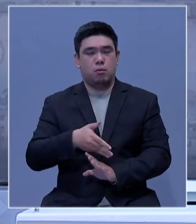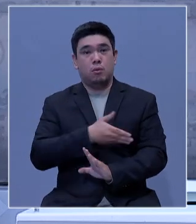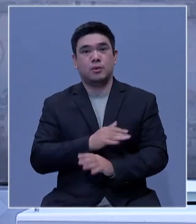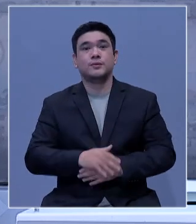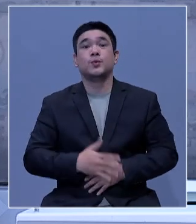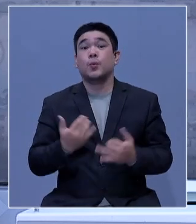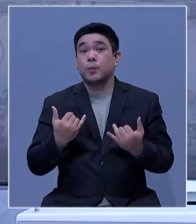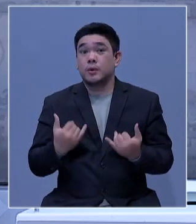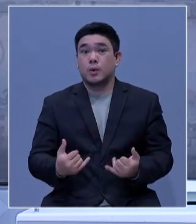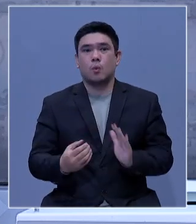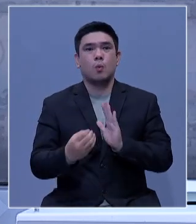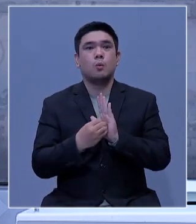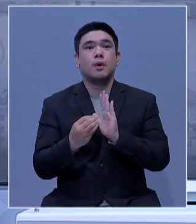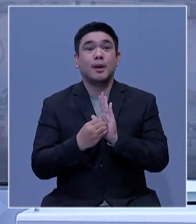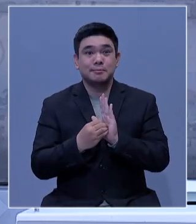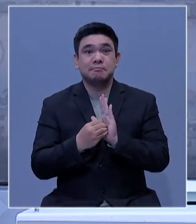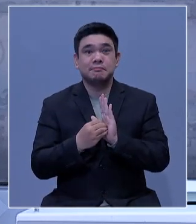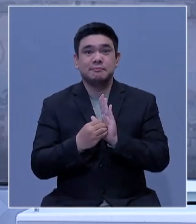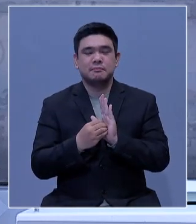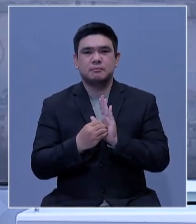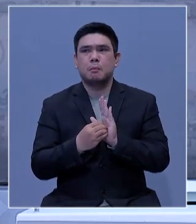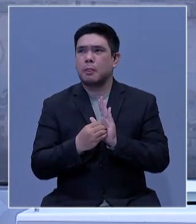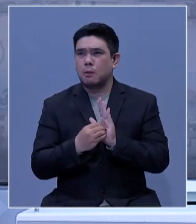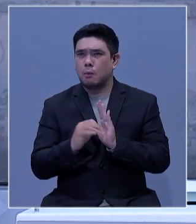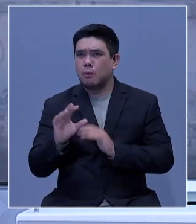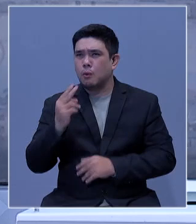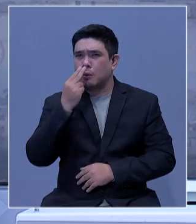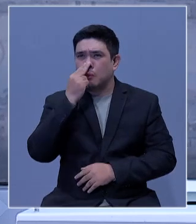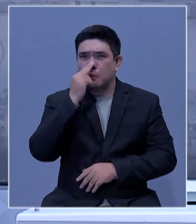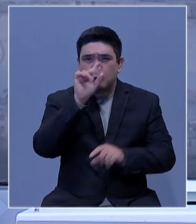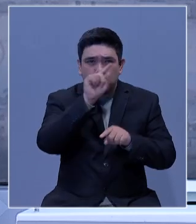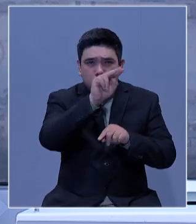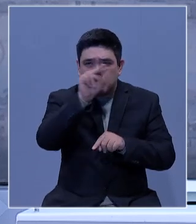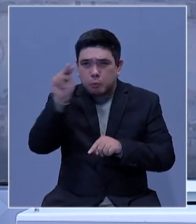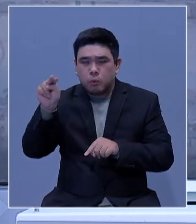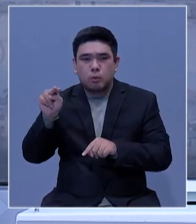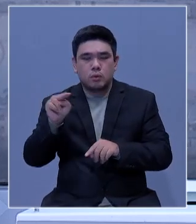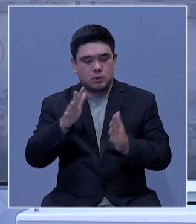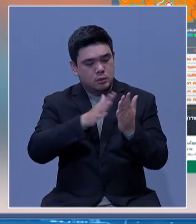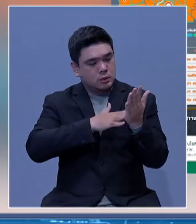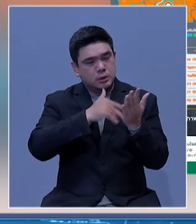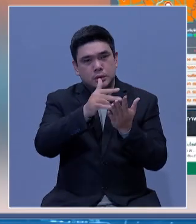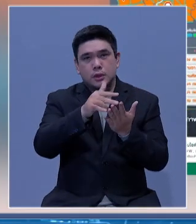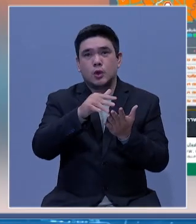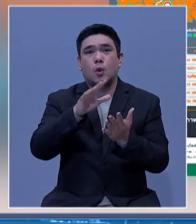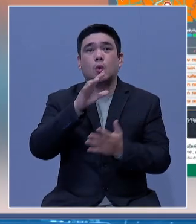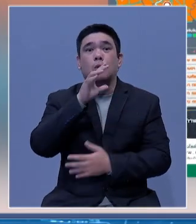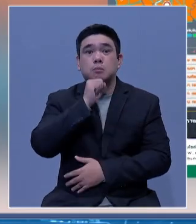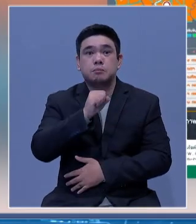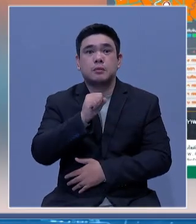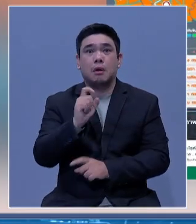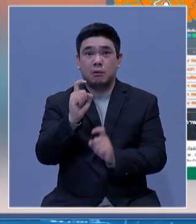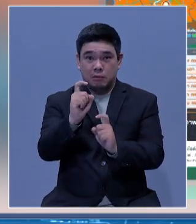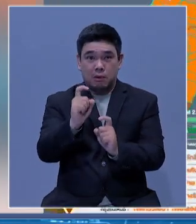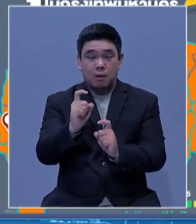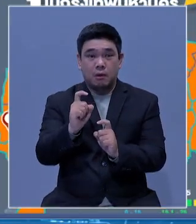วันนี้ค่ะคุณผู้ชมกรุงเทพปริมณฑลแทบจะทุกจุดเลยที่มีการตรวจวัดสีส้มหมดเลยสีส้มคือเริ่มมีผลอันตราย